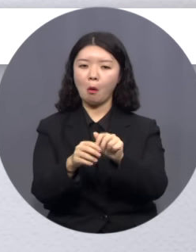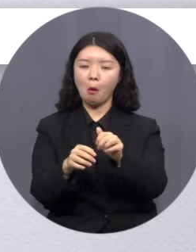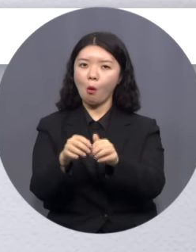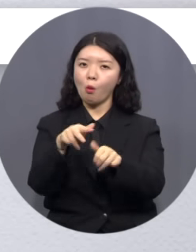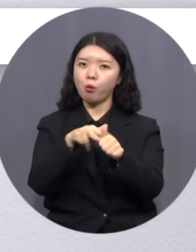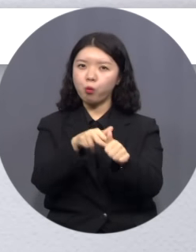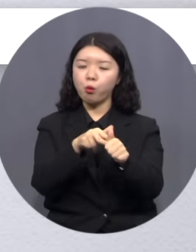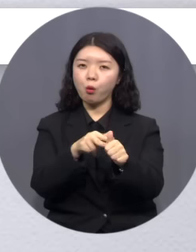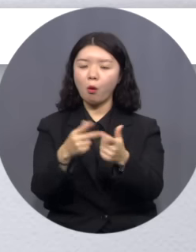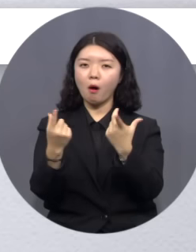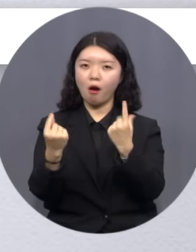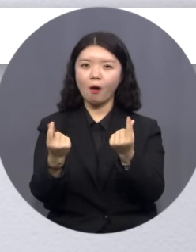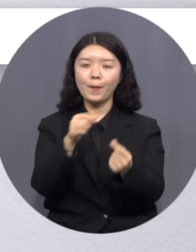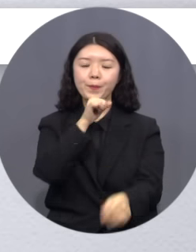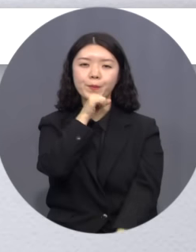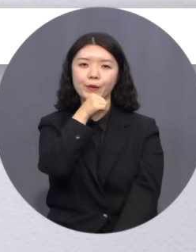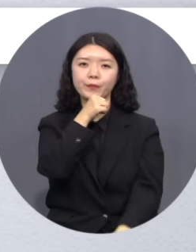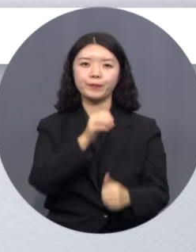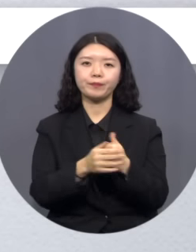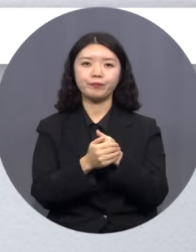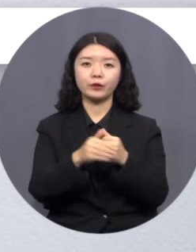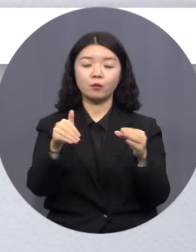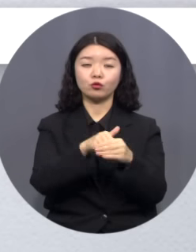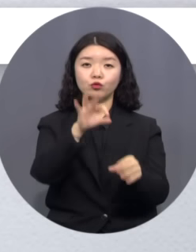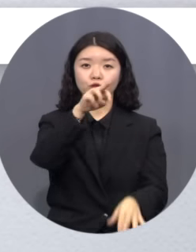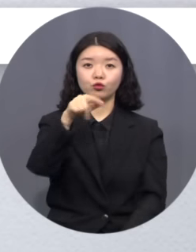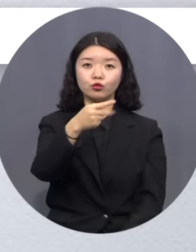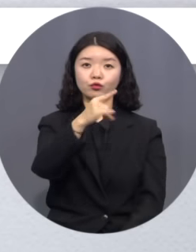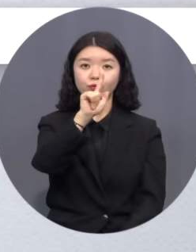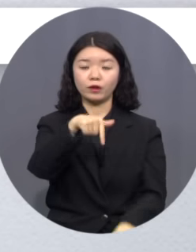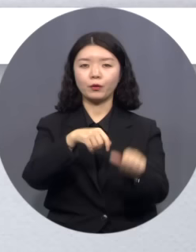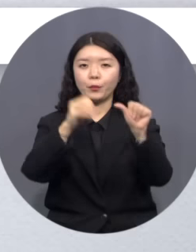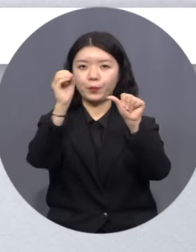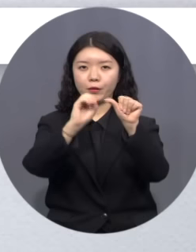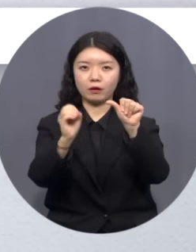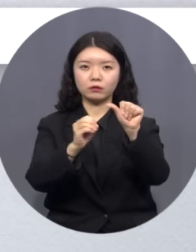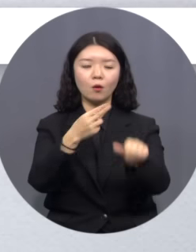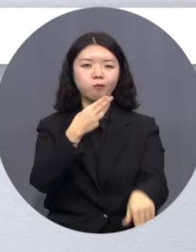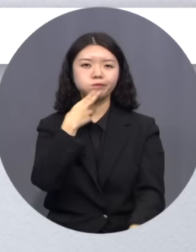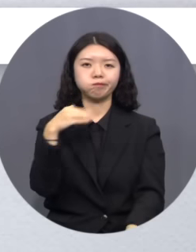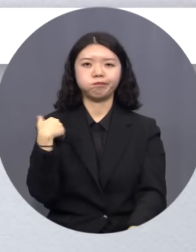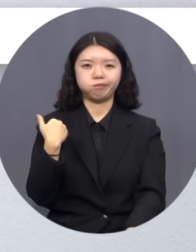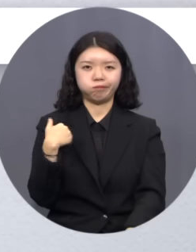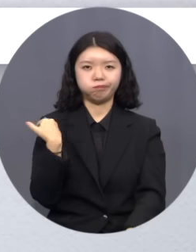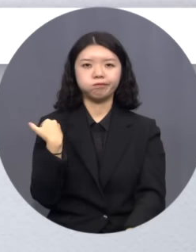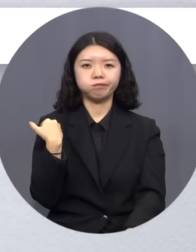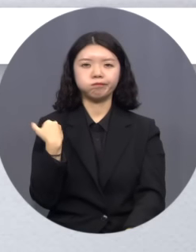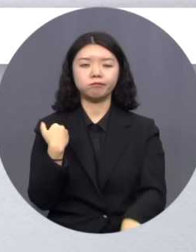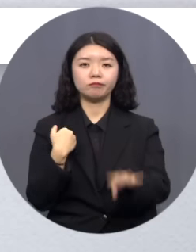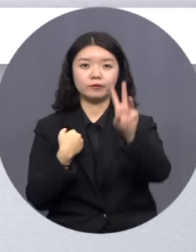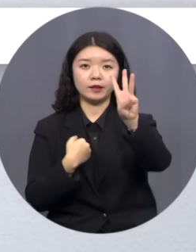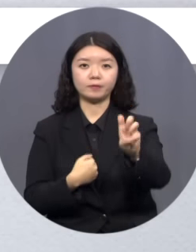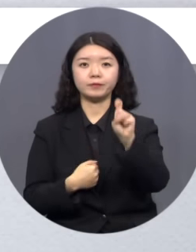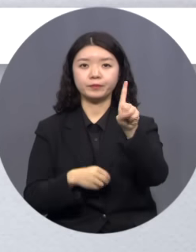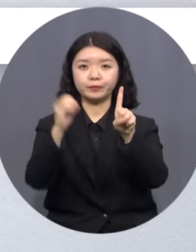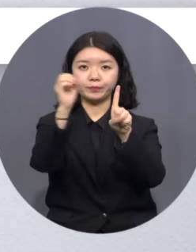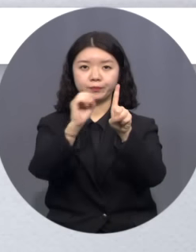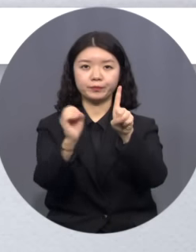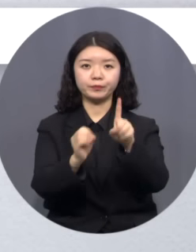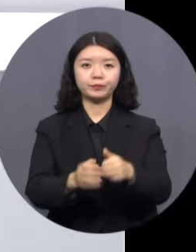선호도가 같았습니다 문윤택 후보는 5% 있고 없음과 모른 무응답은 31%